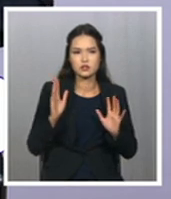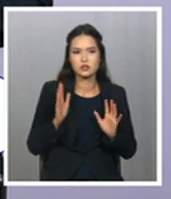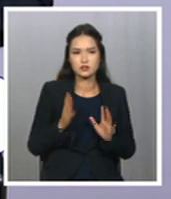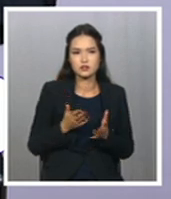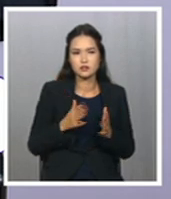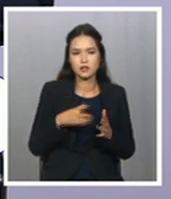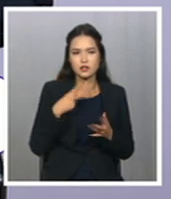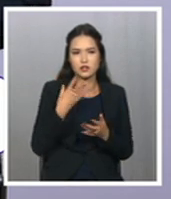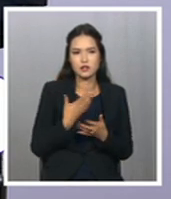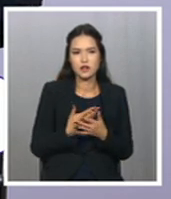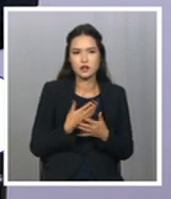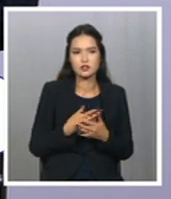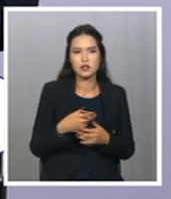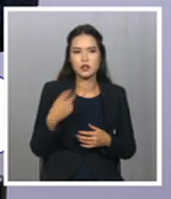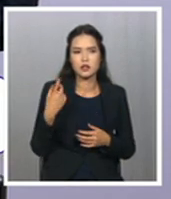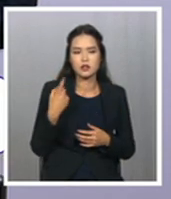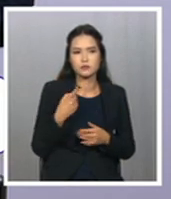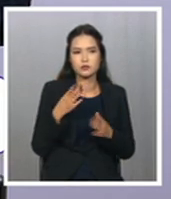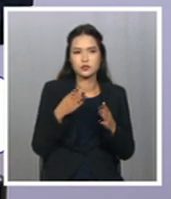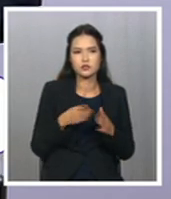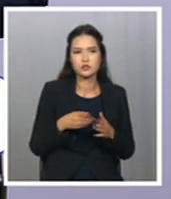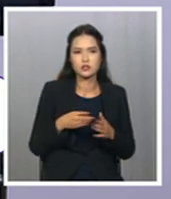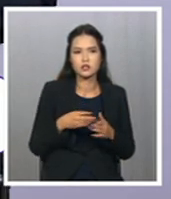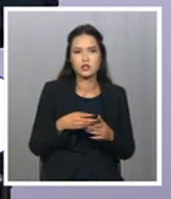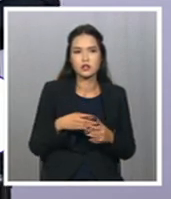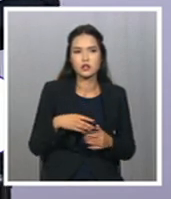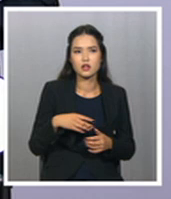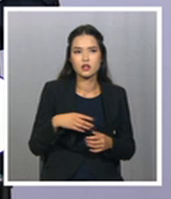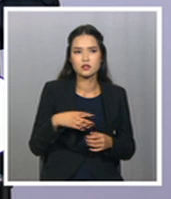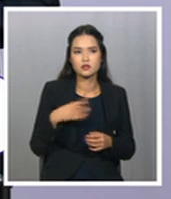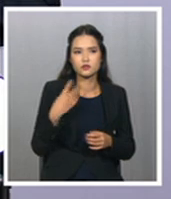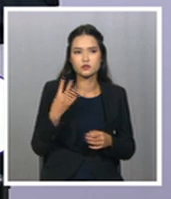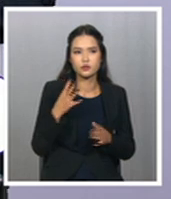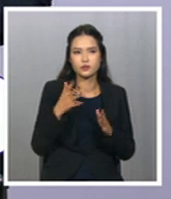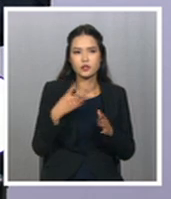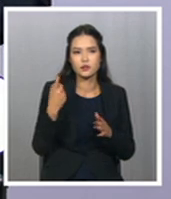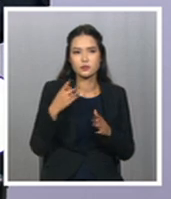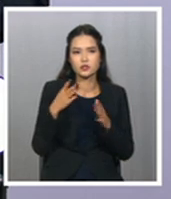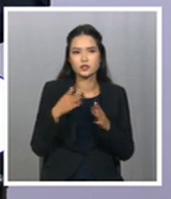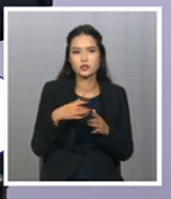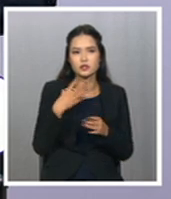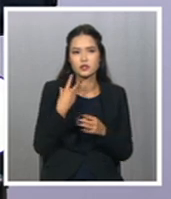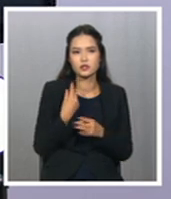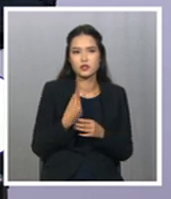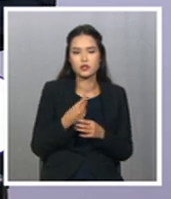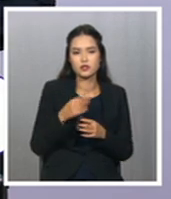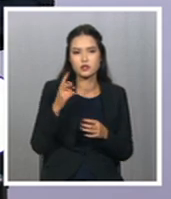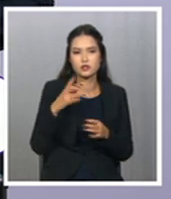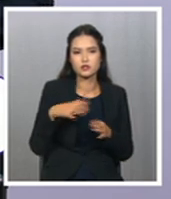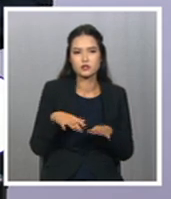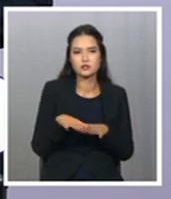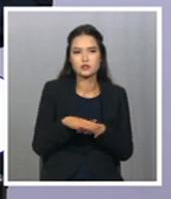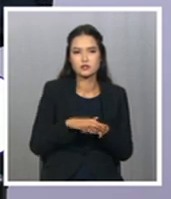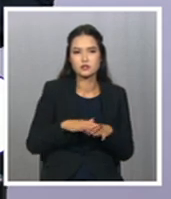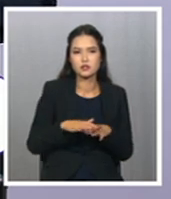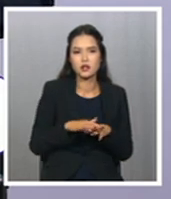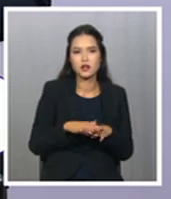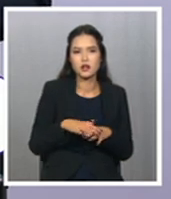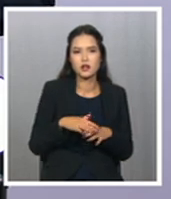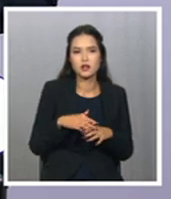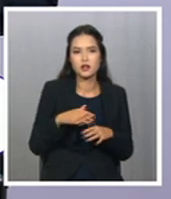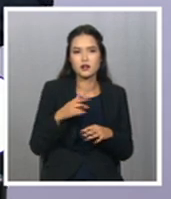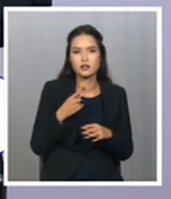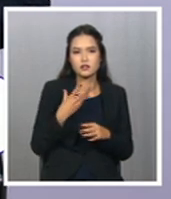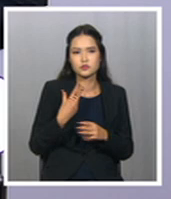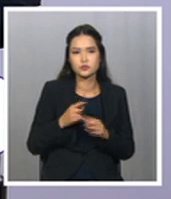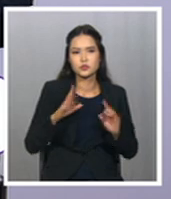алмайды. Бірінші кезекте 32 жылы бірінші кезекте ұсынған кезде оның кандидатурасы өтпей қалады. Одан кейін тағы да өтпей қалады. Міне осы